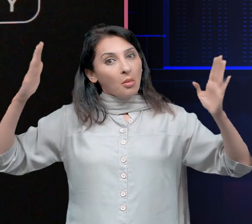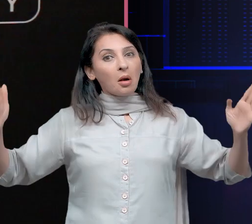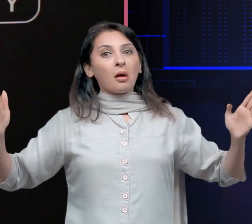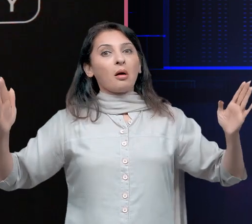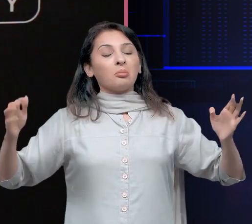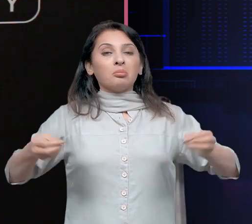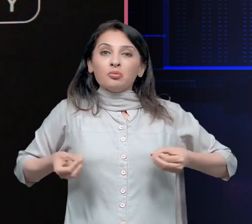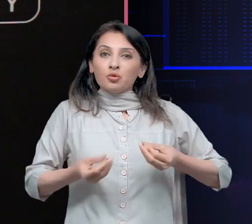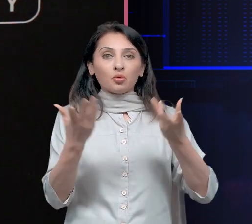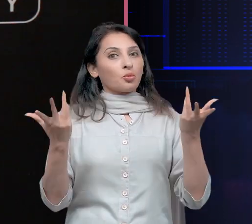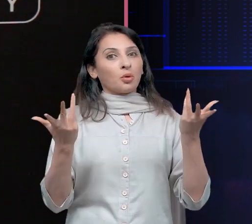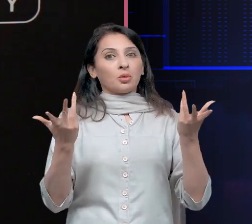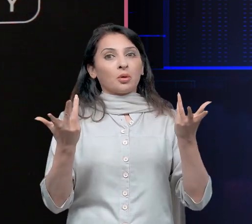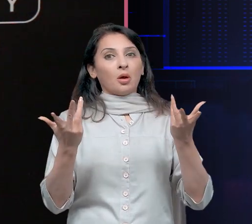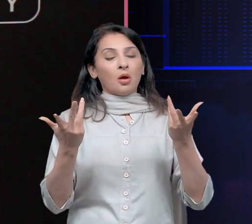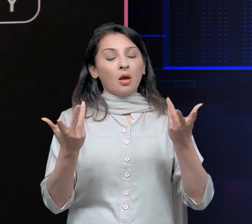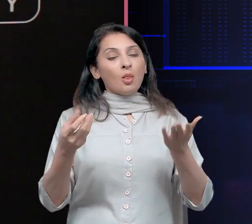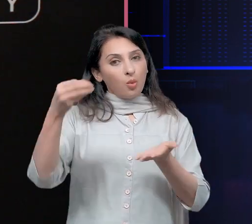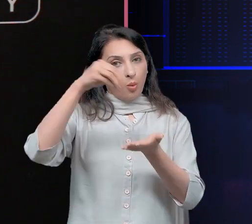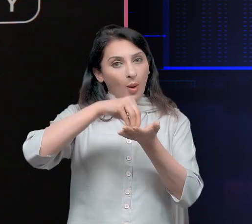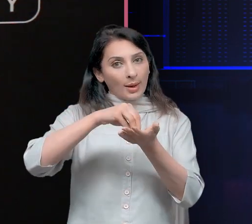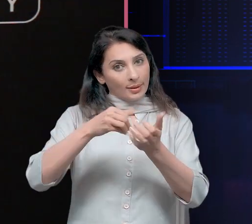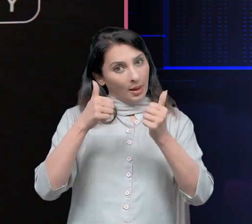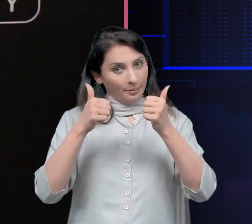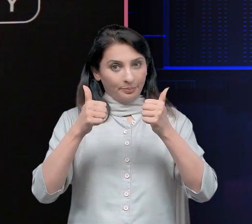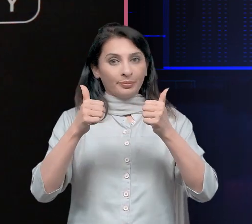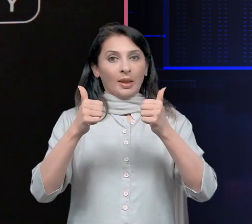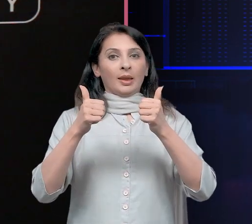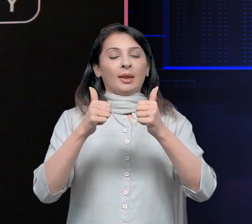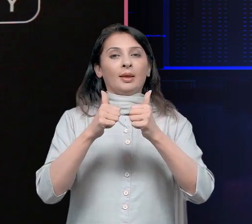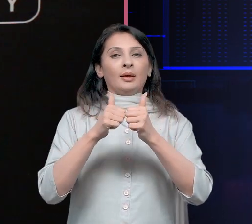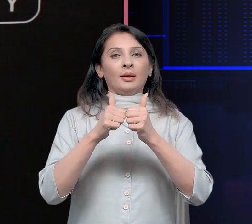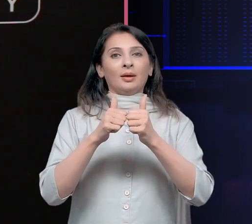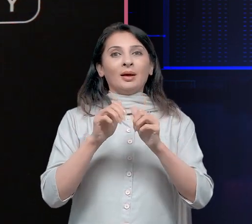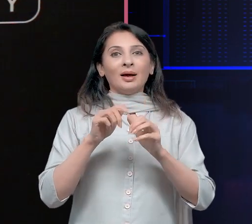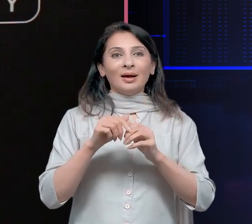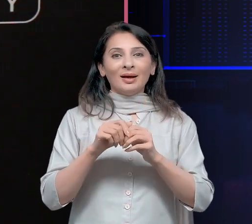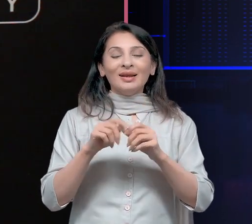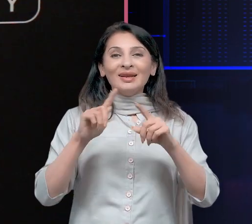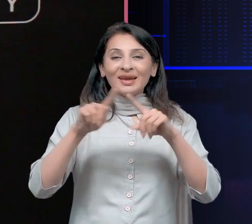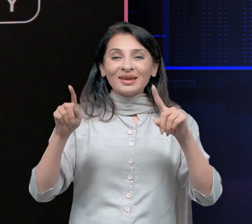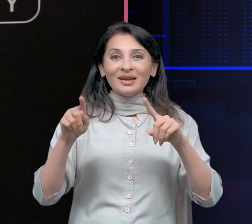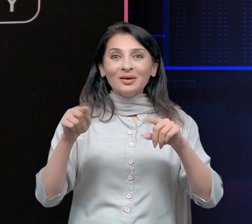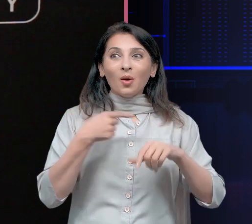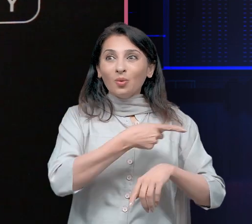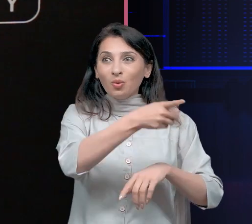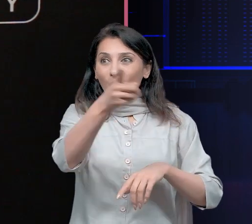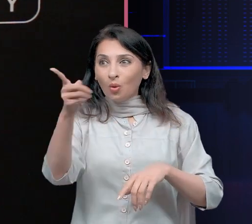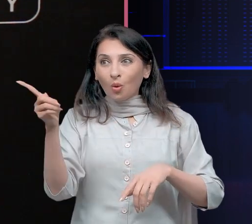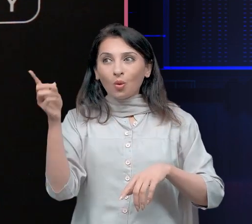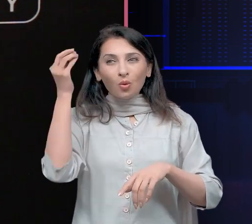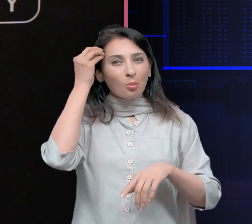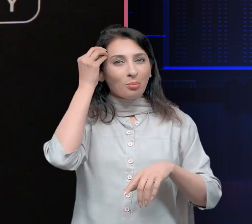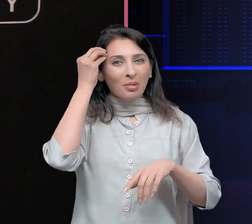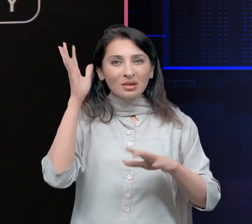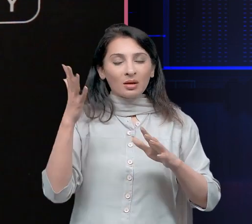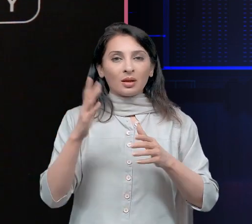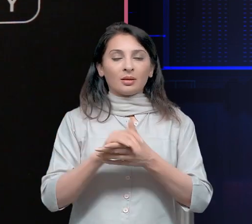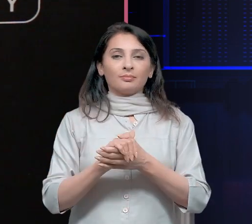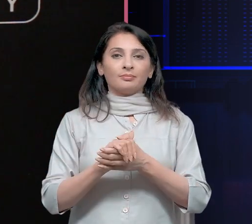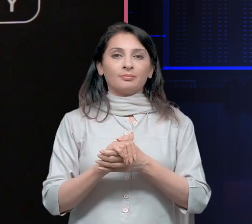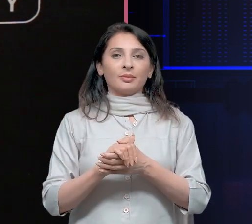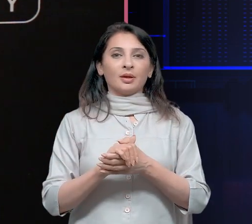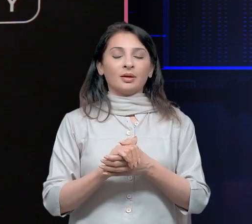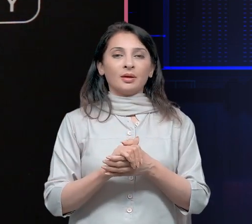मसला ये है कि कहानी उनकी नहीं आ रही है सामने और वो हमको लाना है। जेंडर इक्वालिटी और